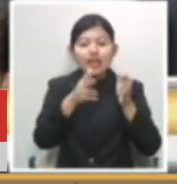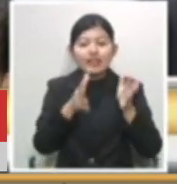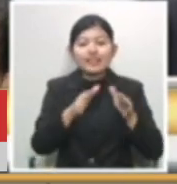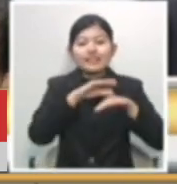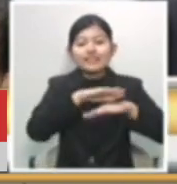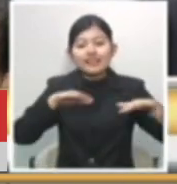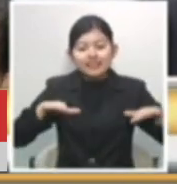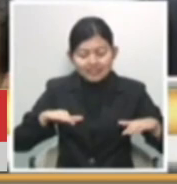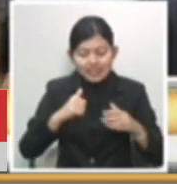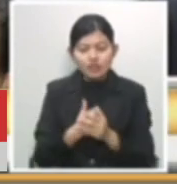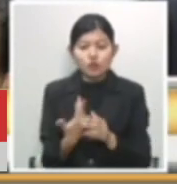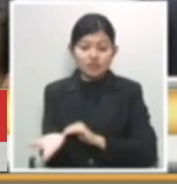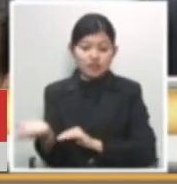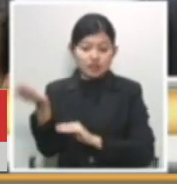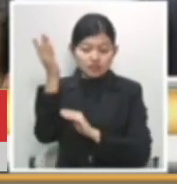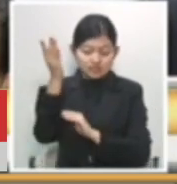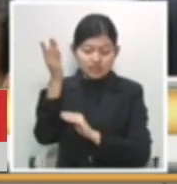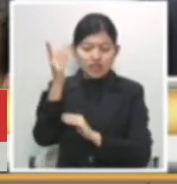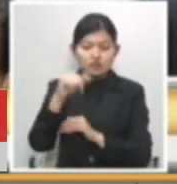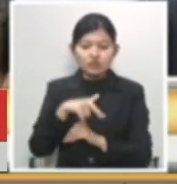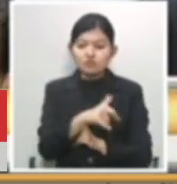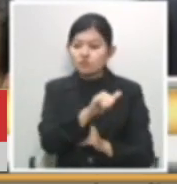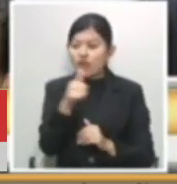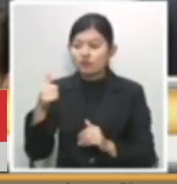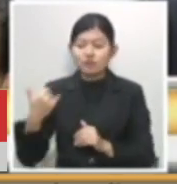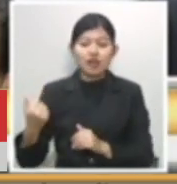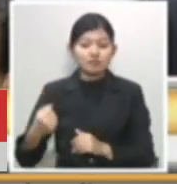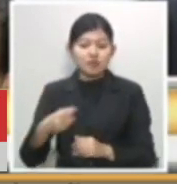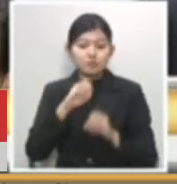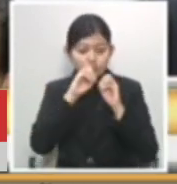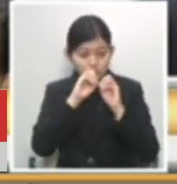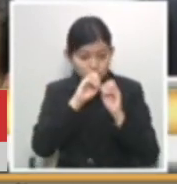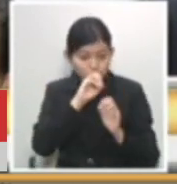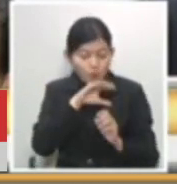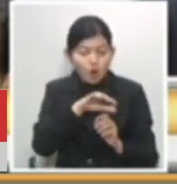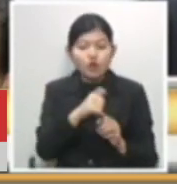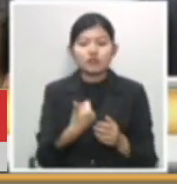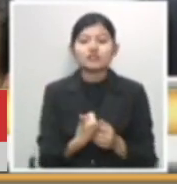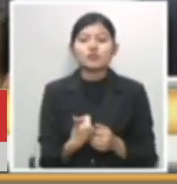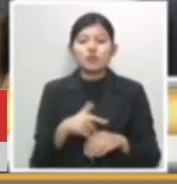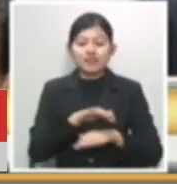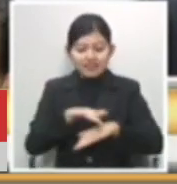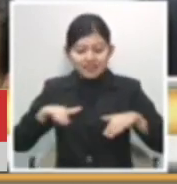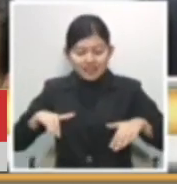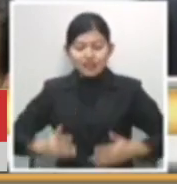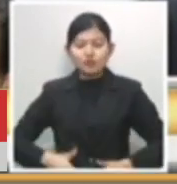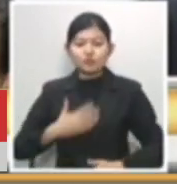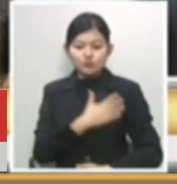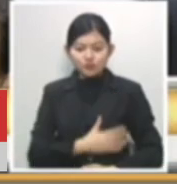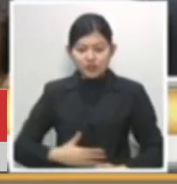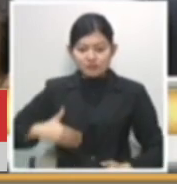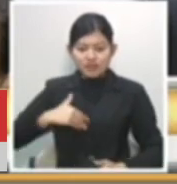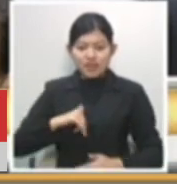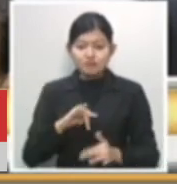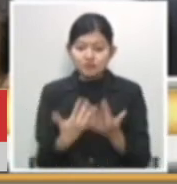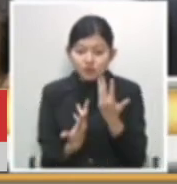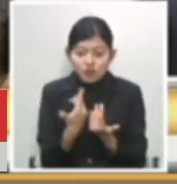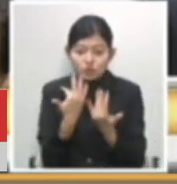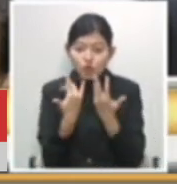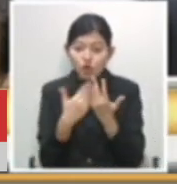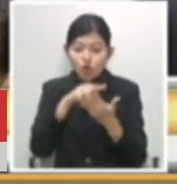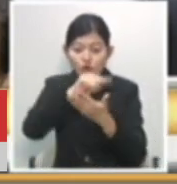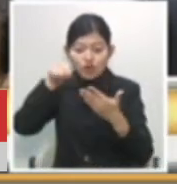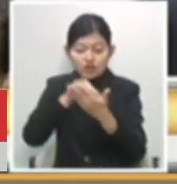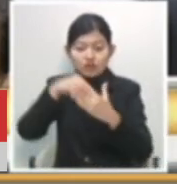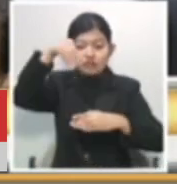เช้าด้วยนะคะที่บางพรรคการเมืองได้เคยเสนอไว้ศูนย์เด็กเล็กสุขภาพหรือจะรอให้ถึงการเลือกตั้งท่านถึงจะนึก